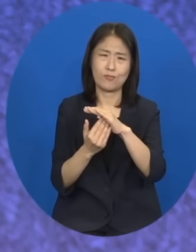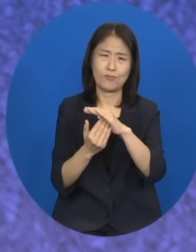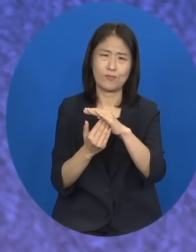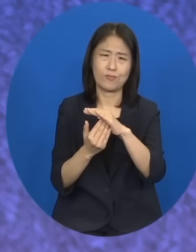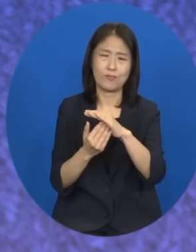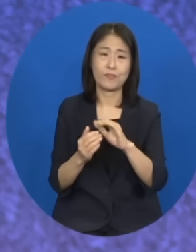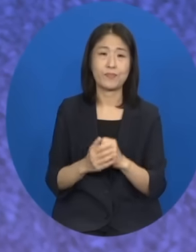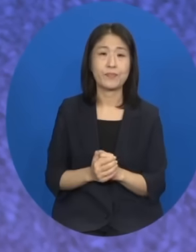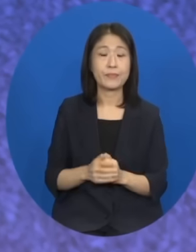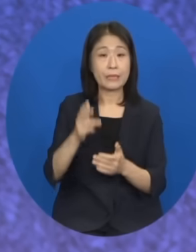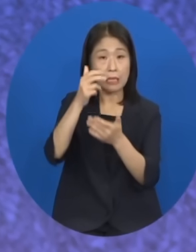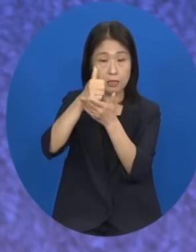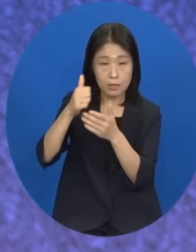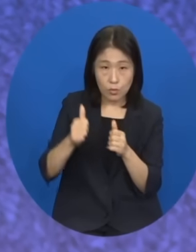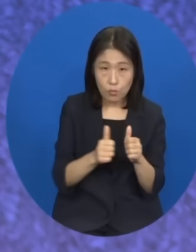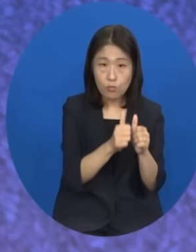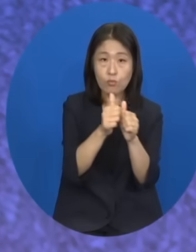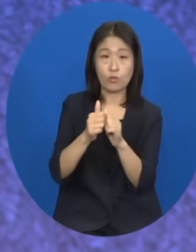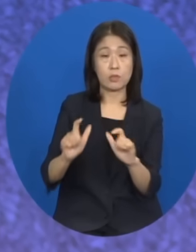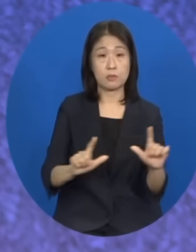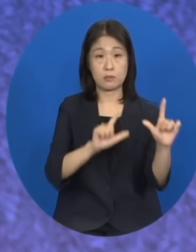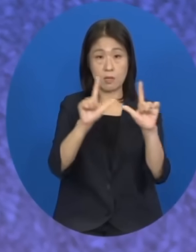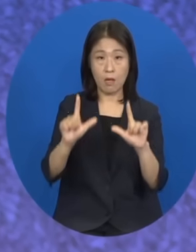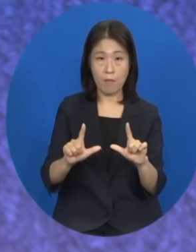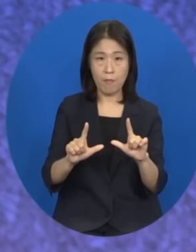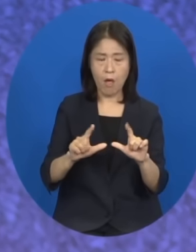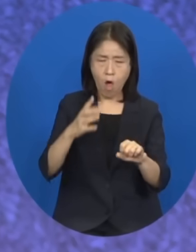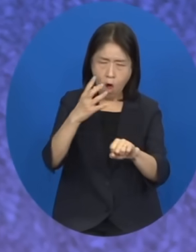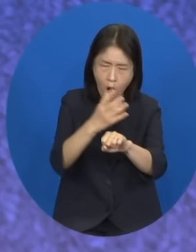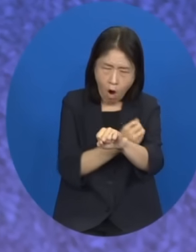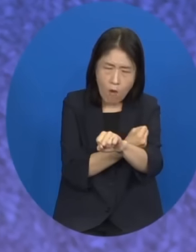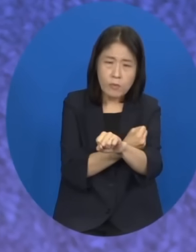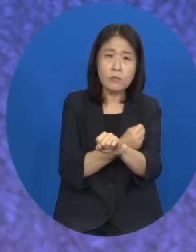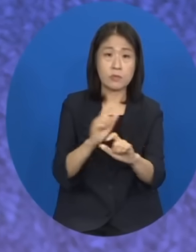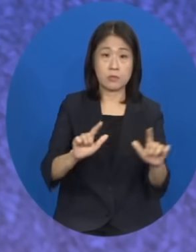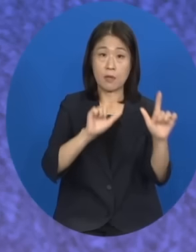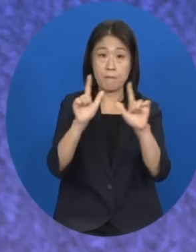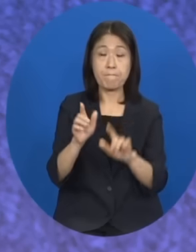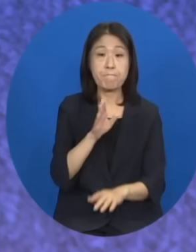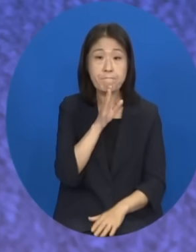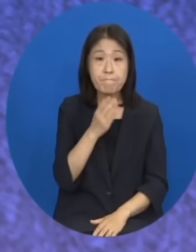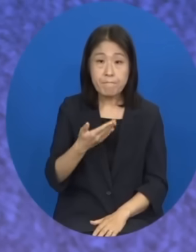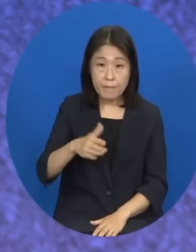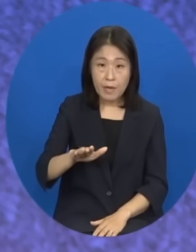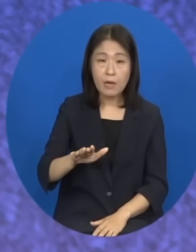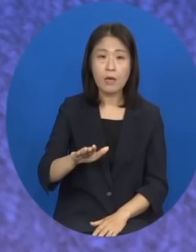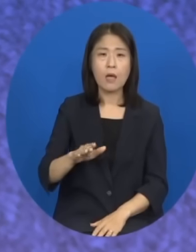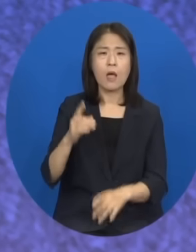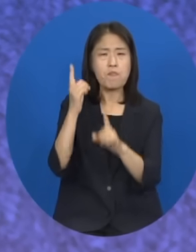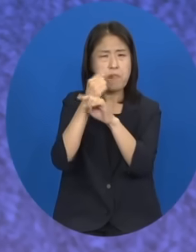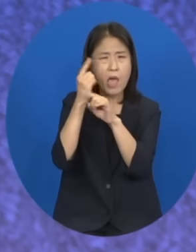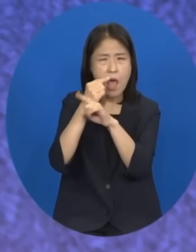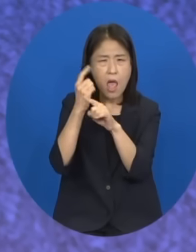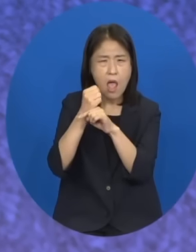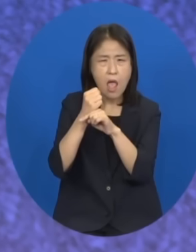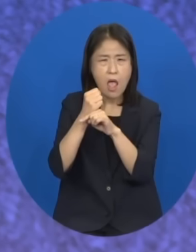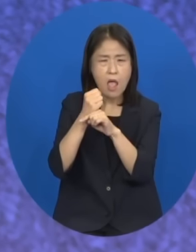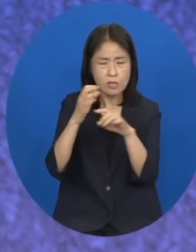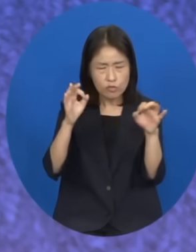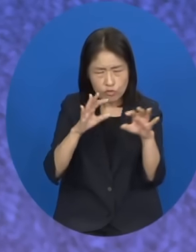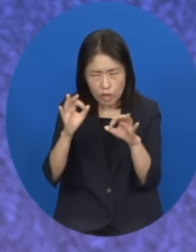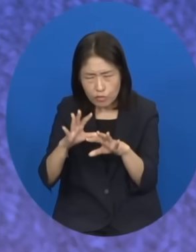물론 주님과 동행하는 삶이 대단히 놀라운 삶이지만 매일 매 순간을 따지고